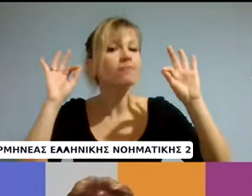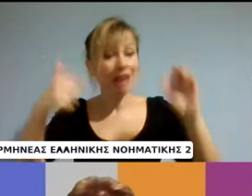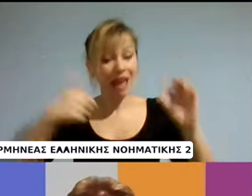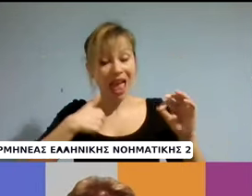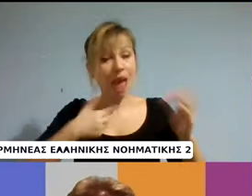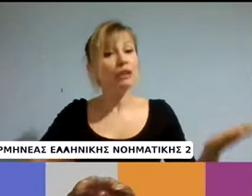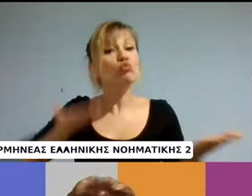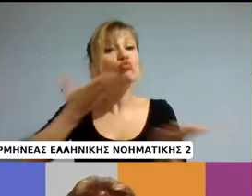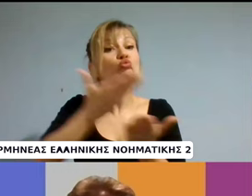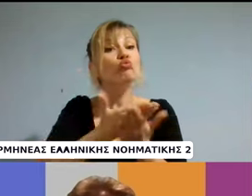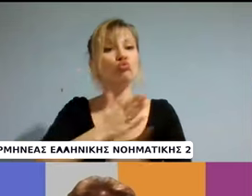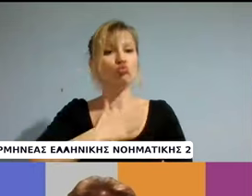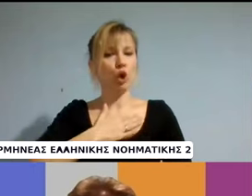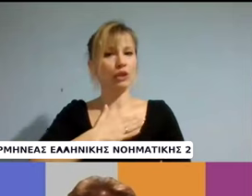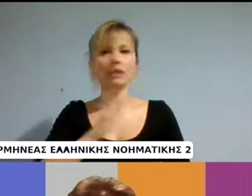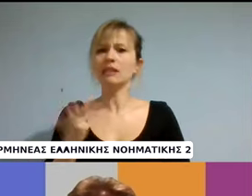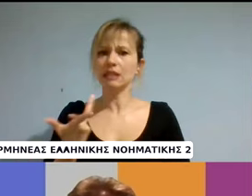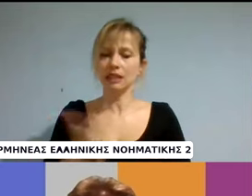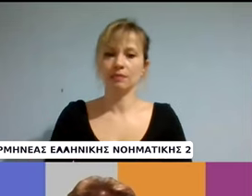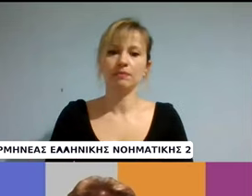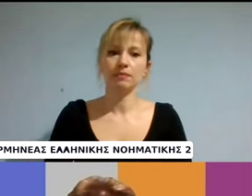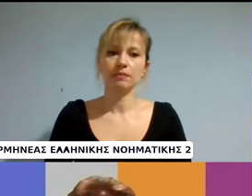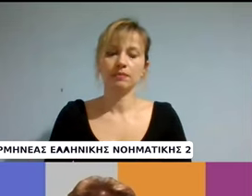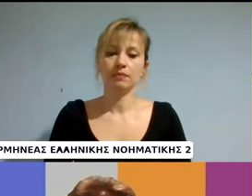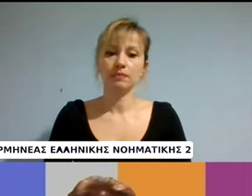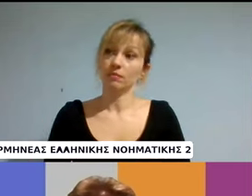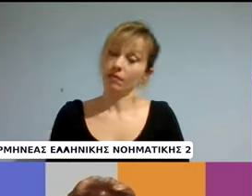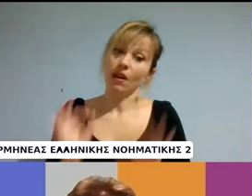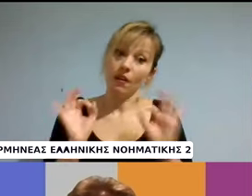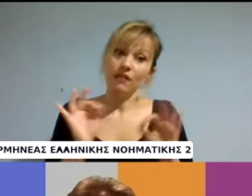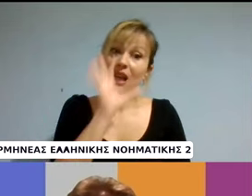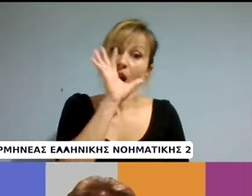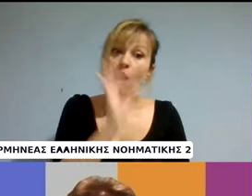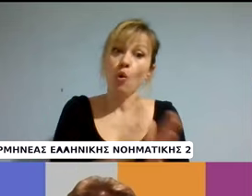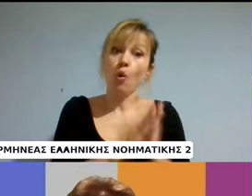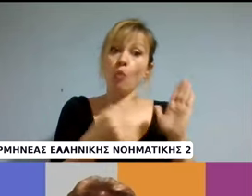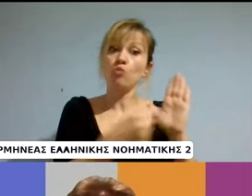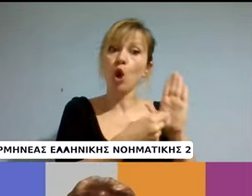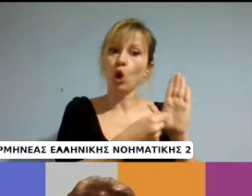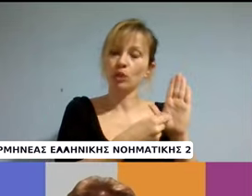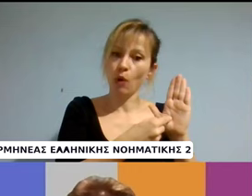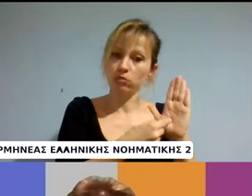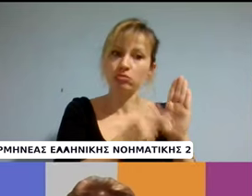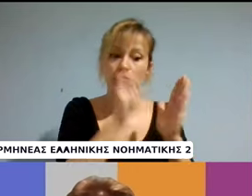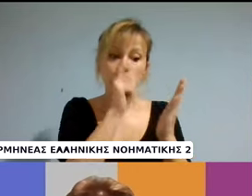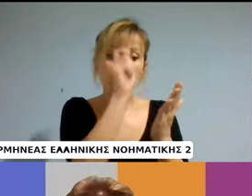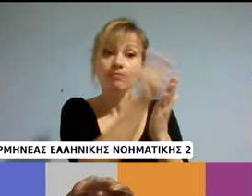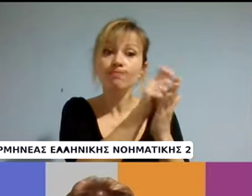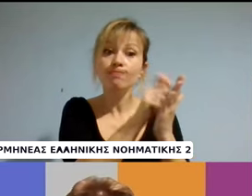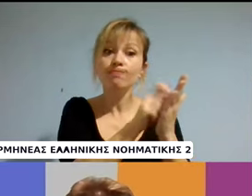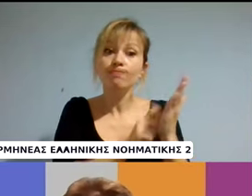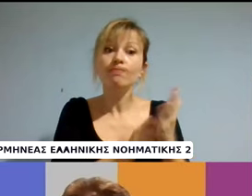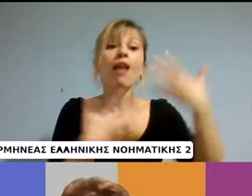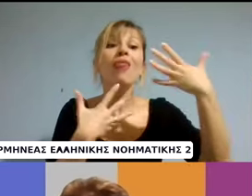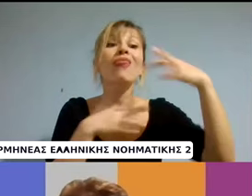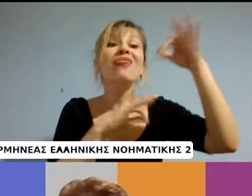εκεί είναι, εφόσον θα έχετε και το πρωτότυπο, να μετρήσετε χαρακτήρες του πρωτοτύπου σε 10 σελίδες,